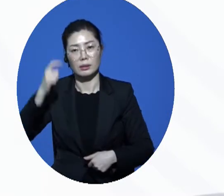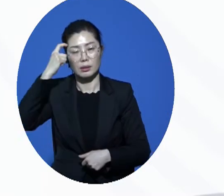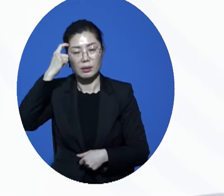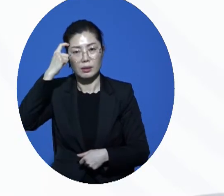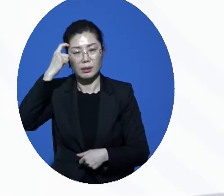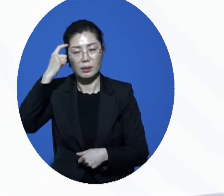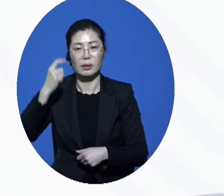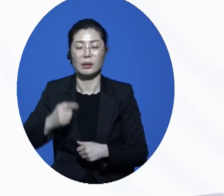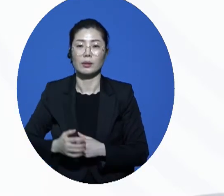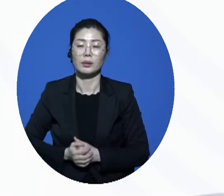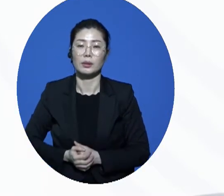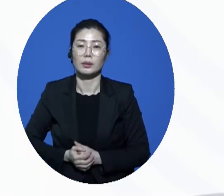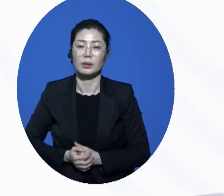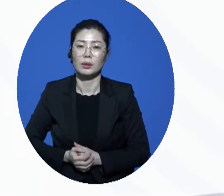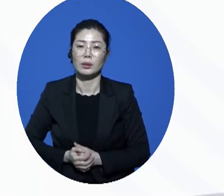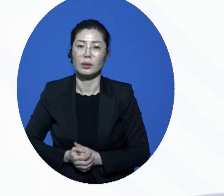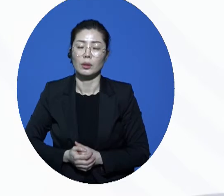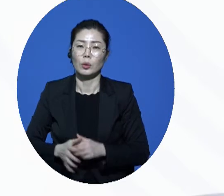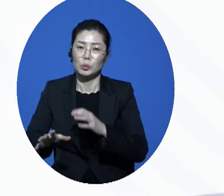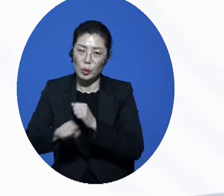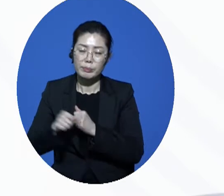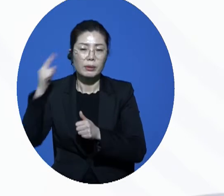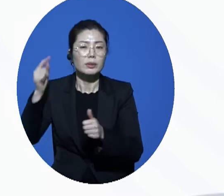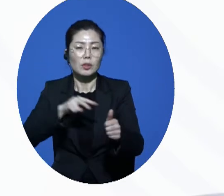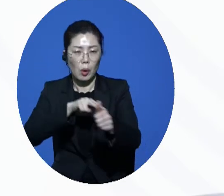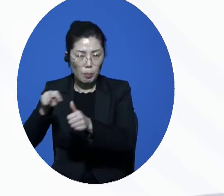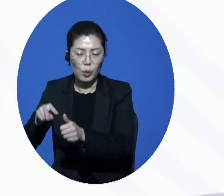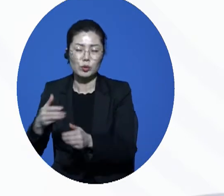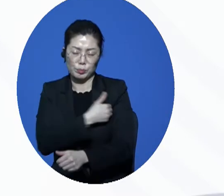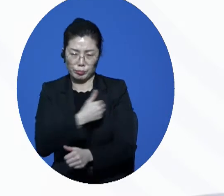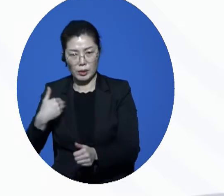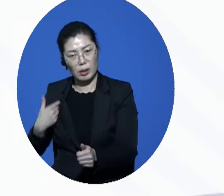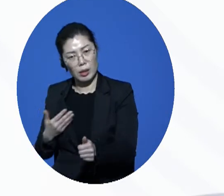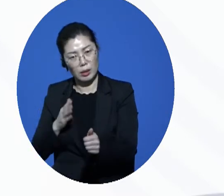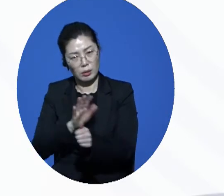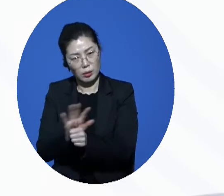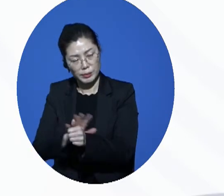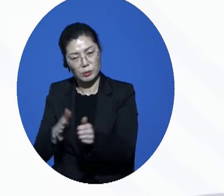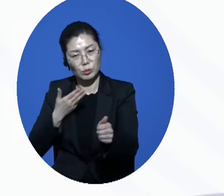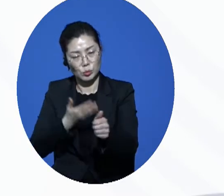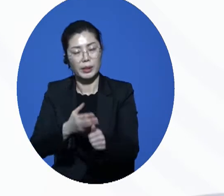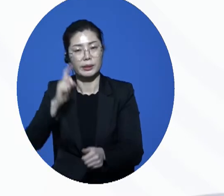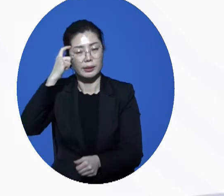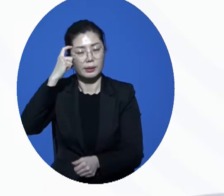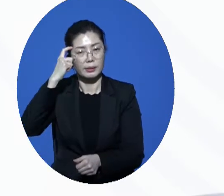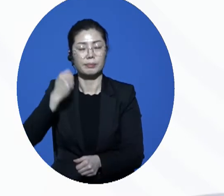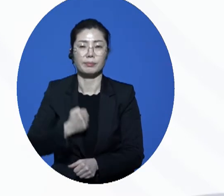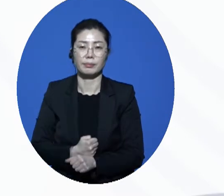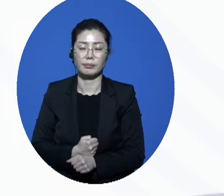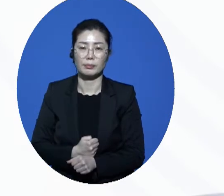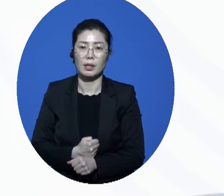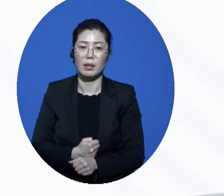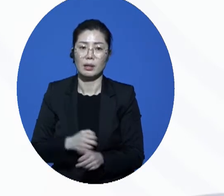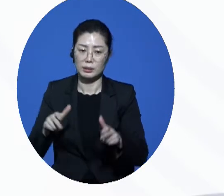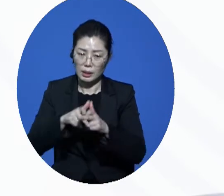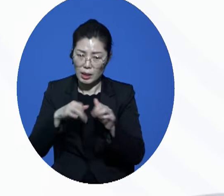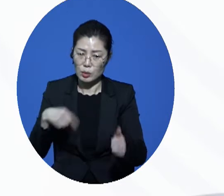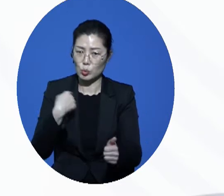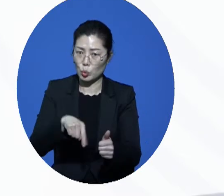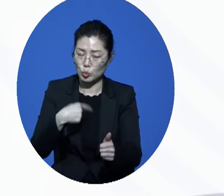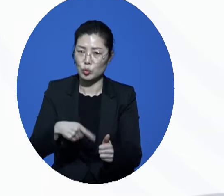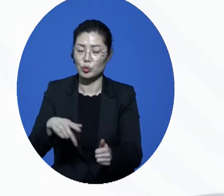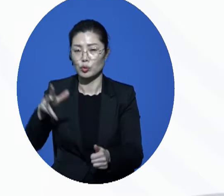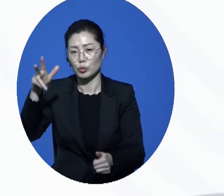접근 가능한 정보를 충분히 보급해야 된다는 점, 그리고 장애인식 교육을 특히나